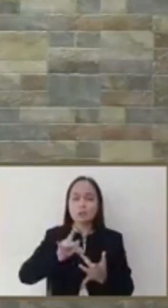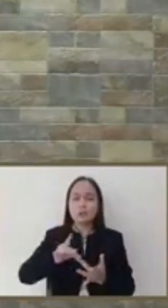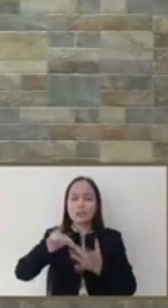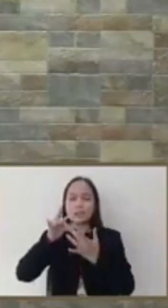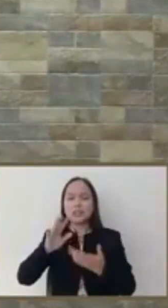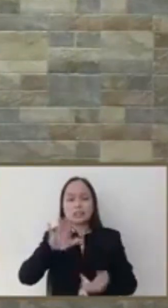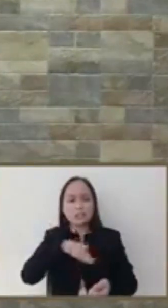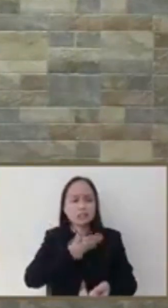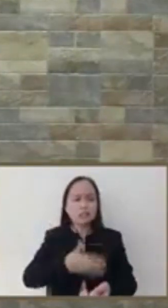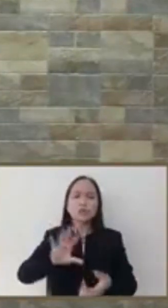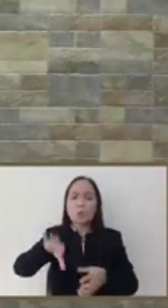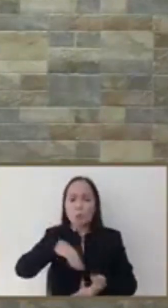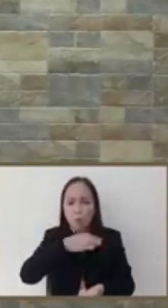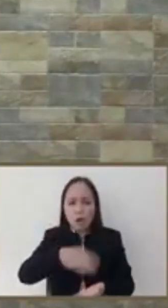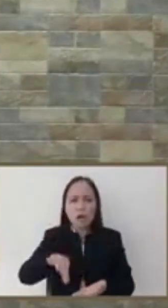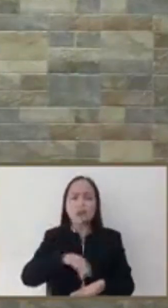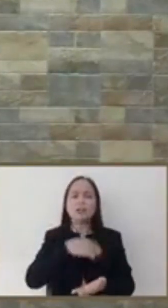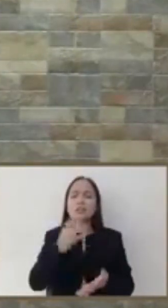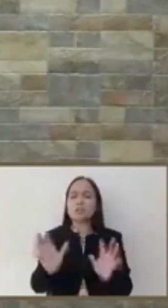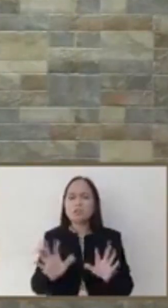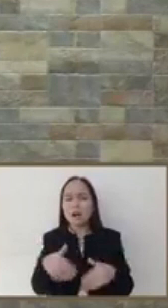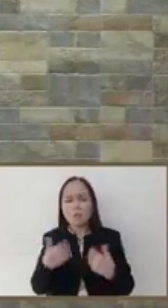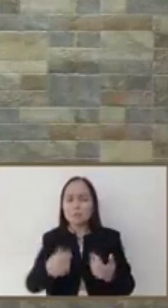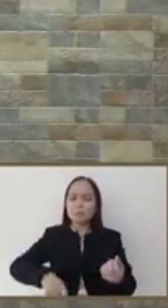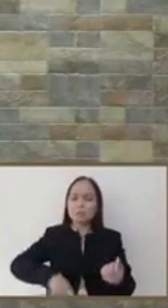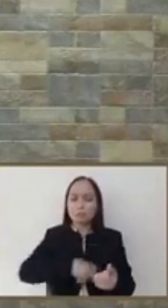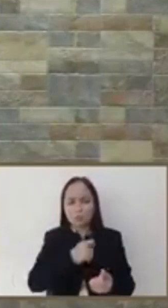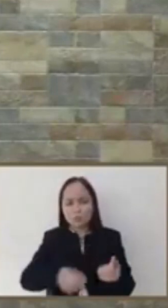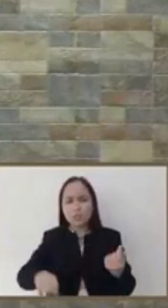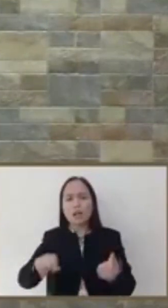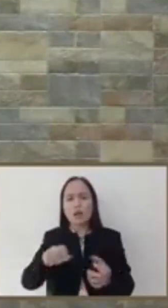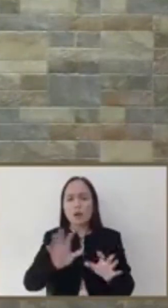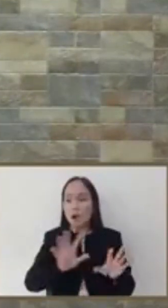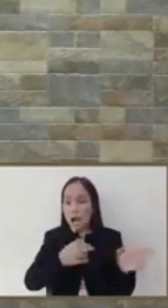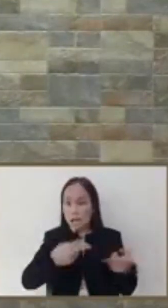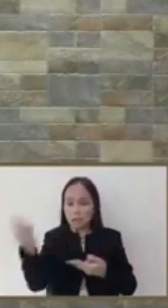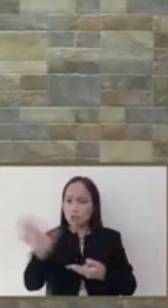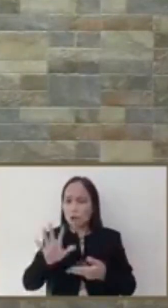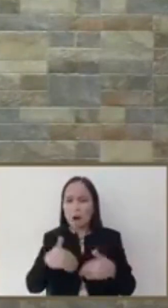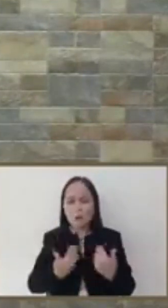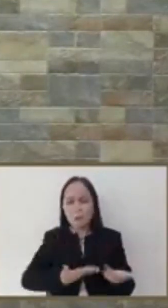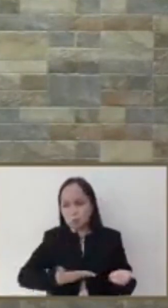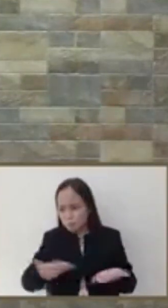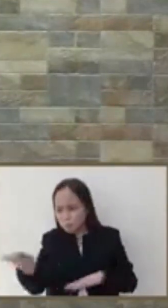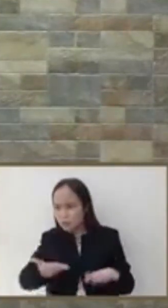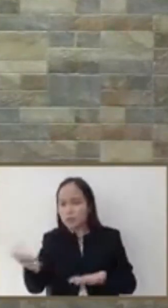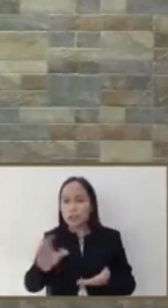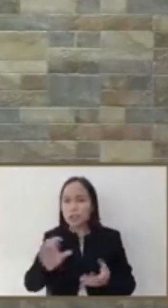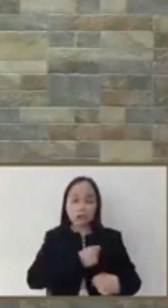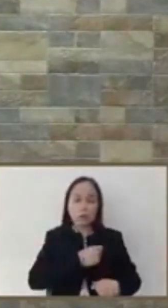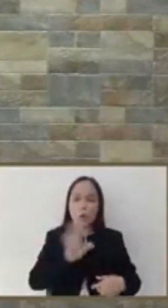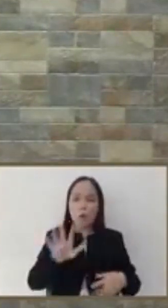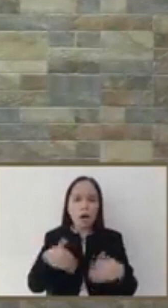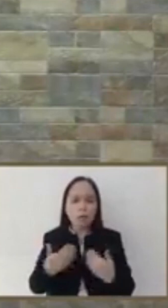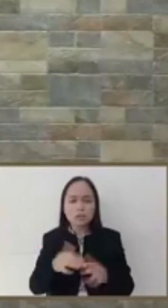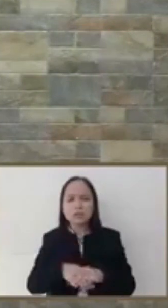sa pagkakanta nyo sa choir, sa pagtutugtog ng musical instrument. Kayong mga ushers, huwag lamang kayong matuwa sa pag-ushers ninyo. Yung security, huwag lamang kayong matutuwa